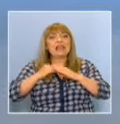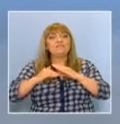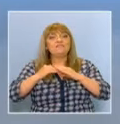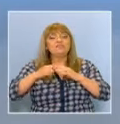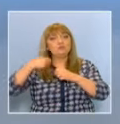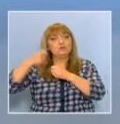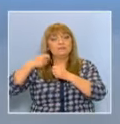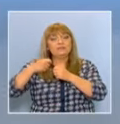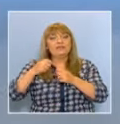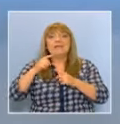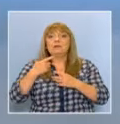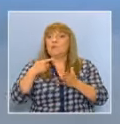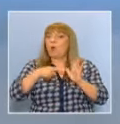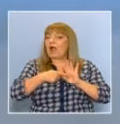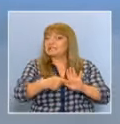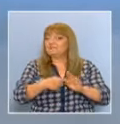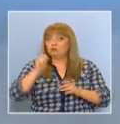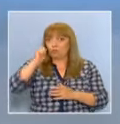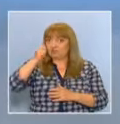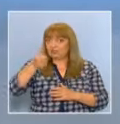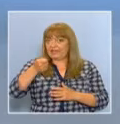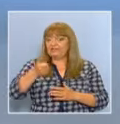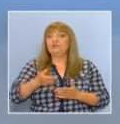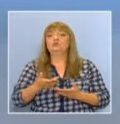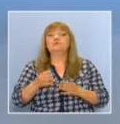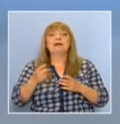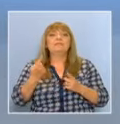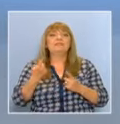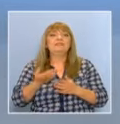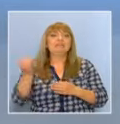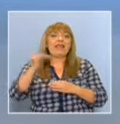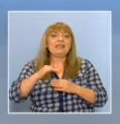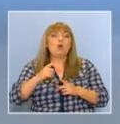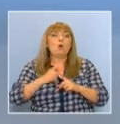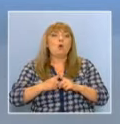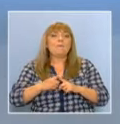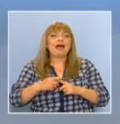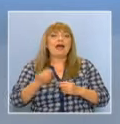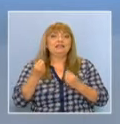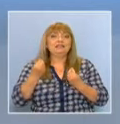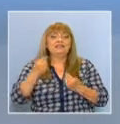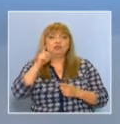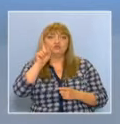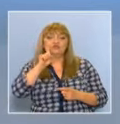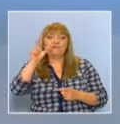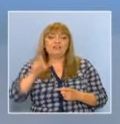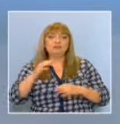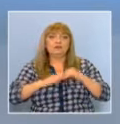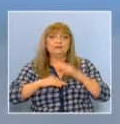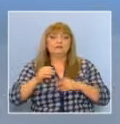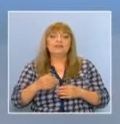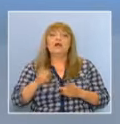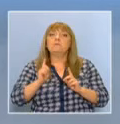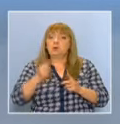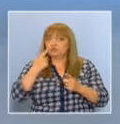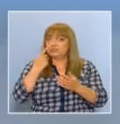към представителите на най-хуманната професия. Видеото беше специално изпратено до варненските болници, но е достъпно за всички